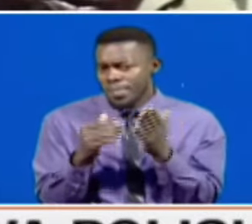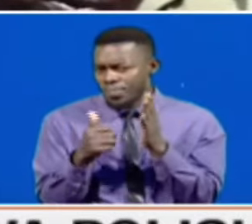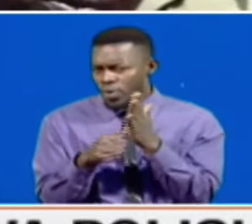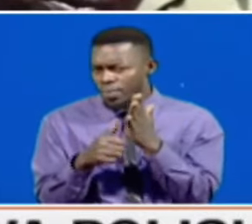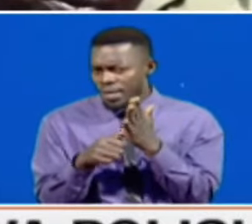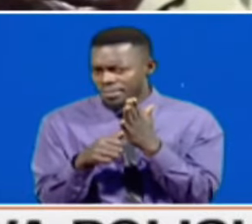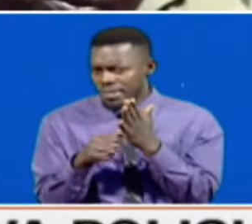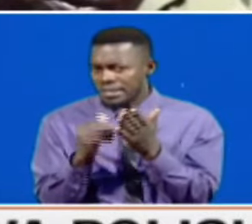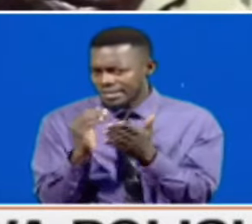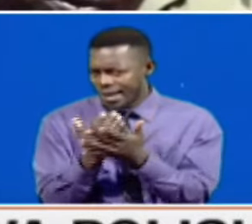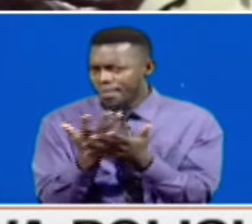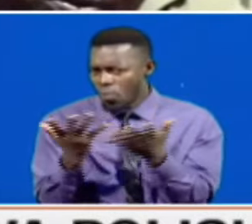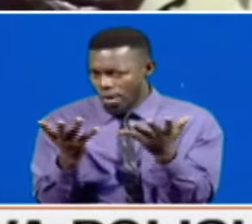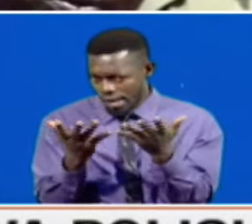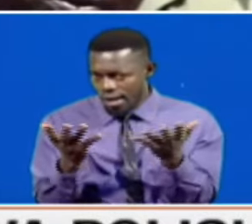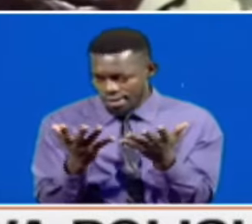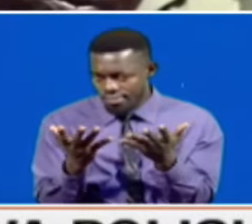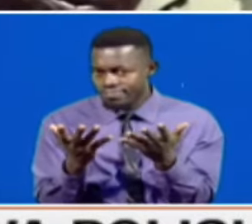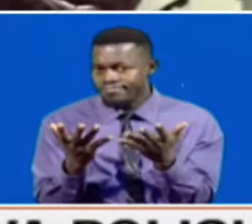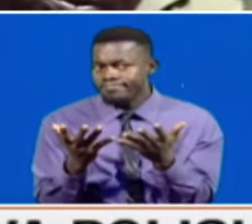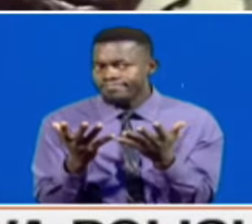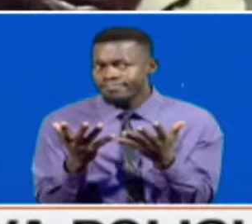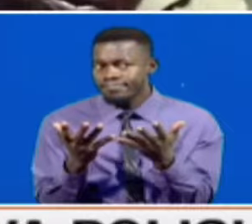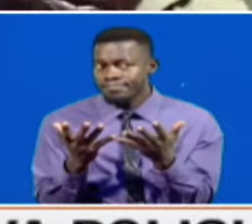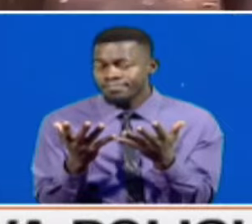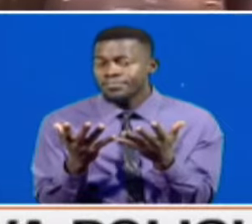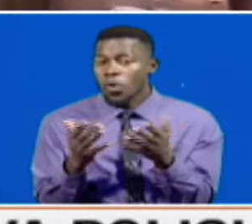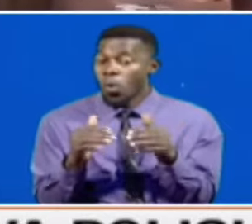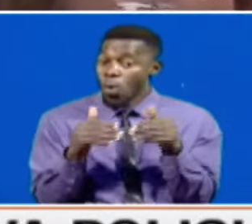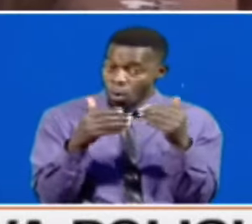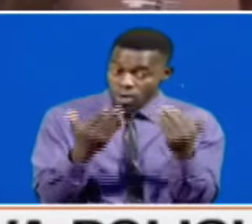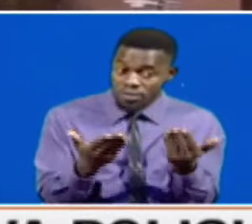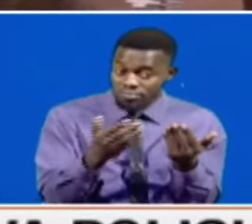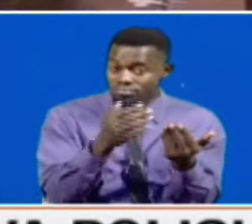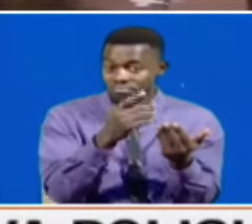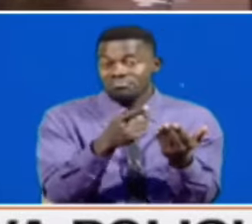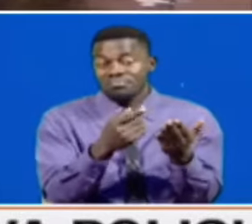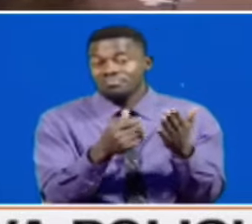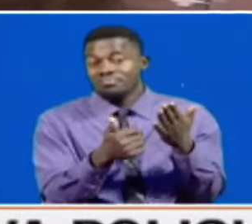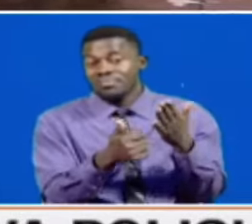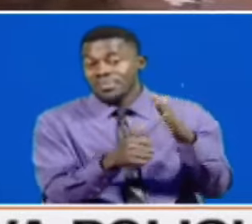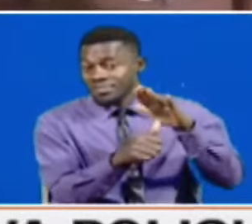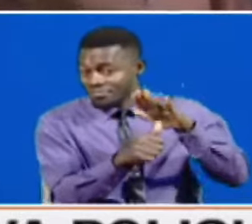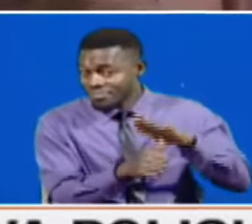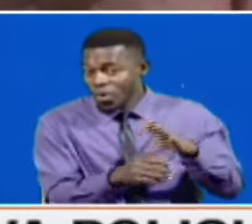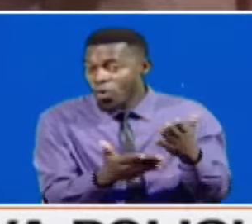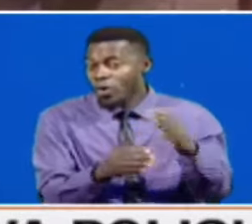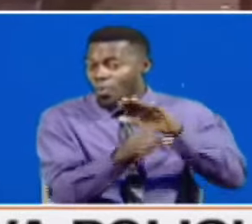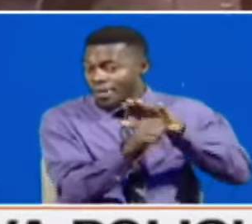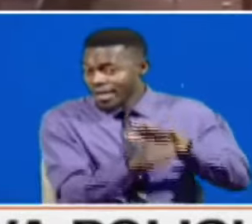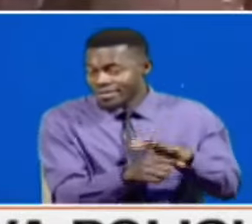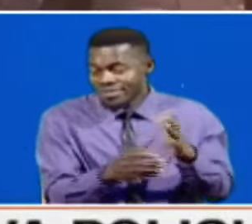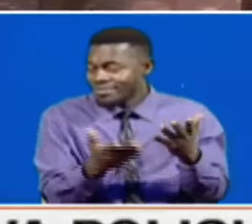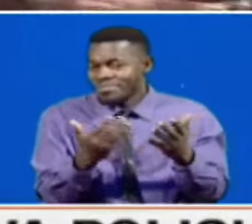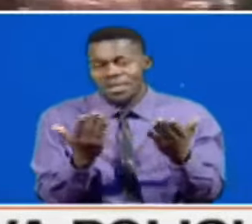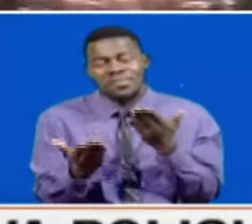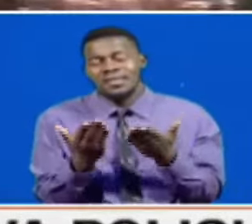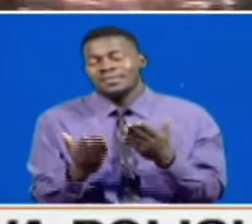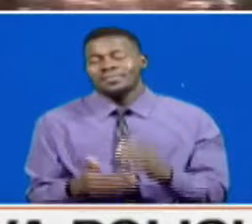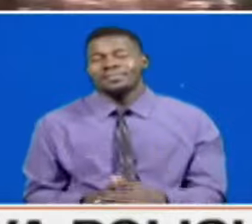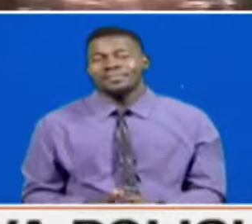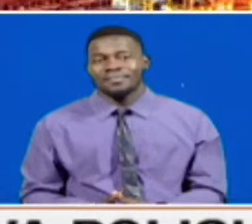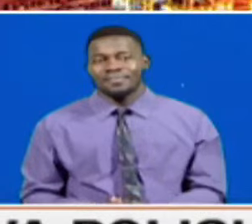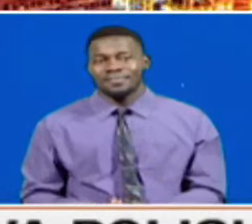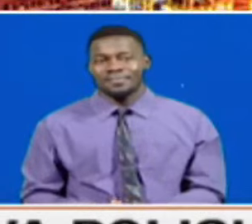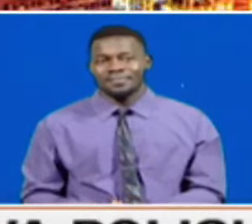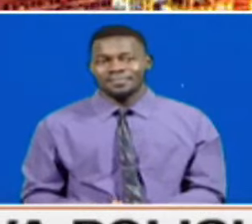kwa kenoia inwe kiku negligence CL masomo K